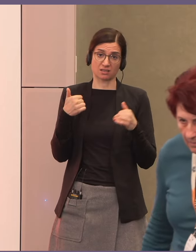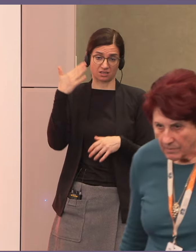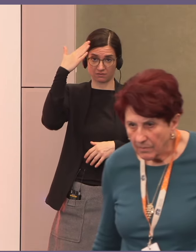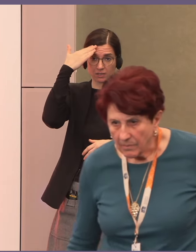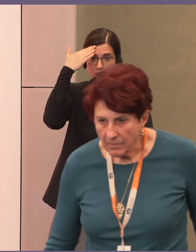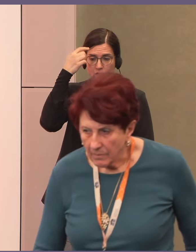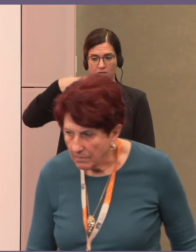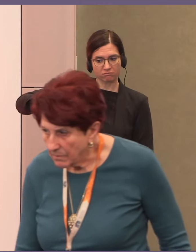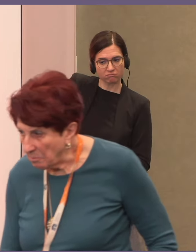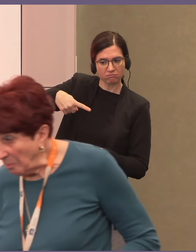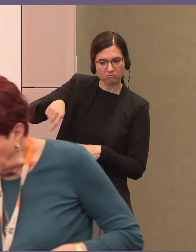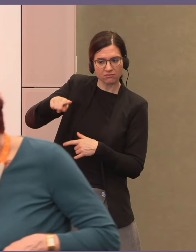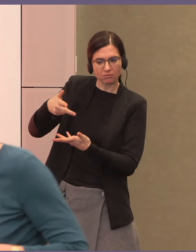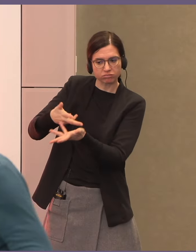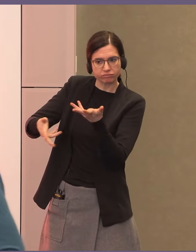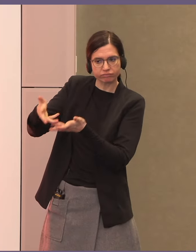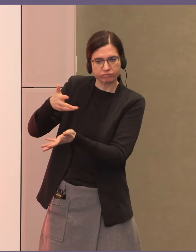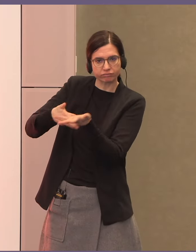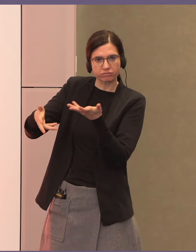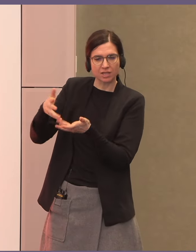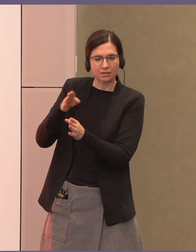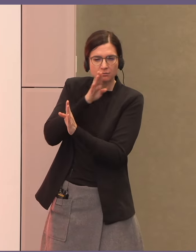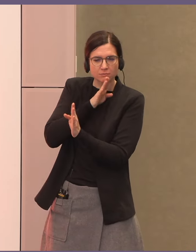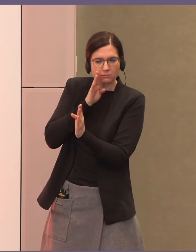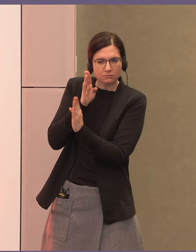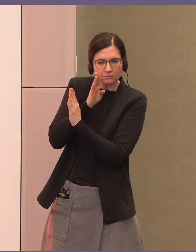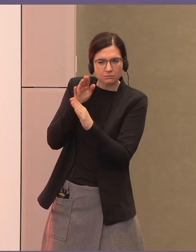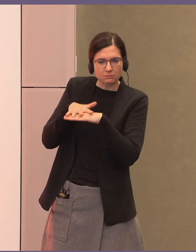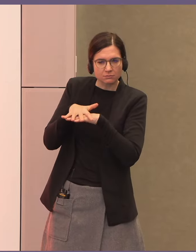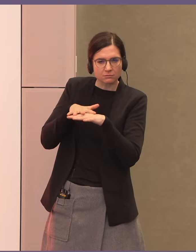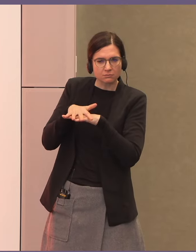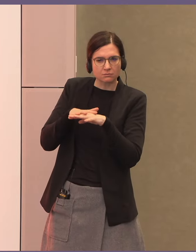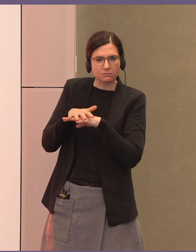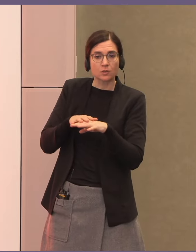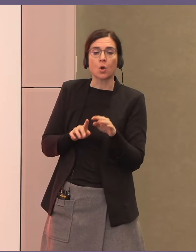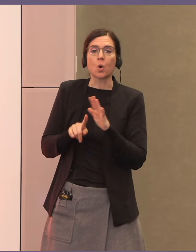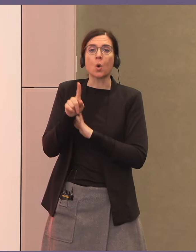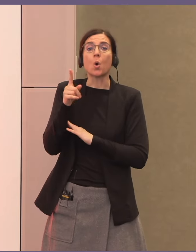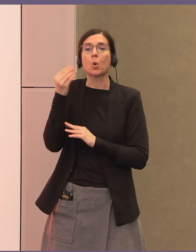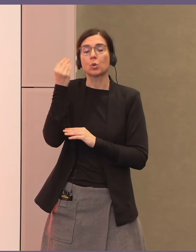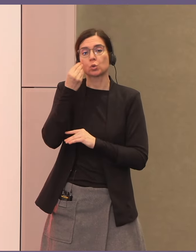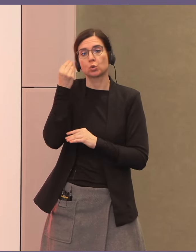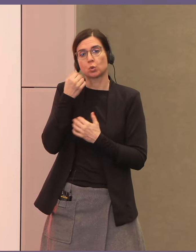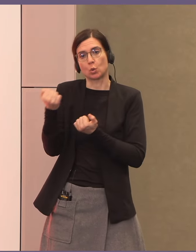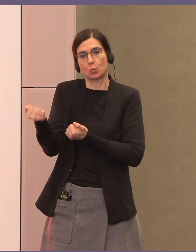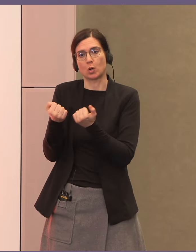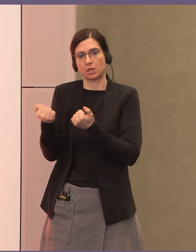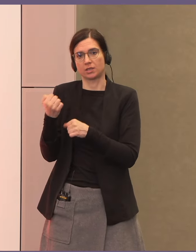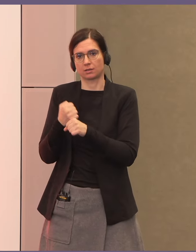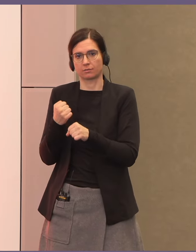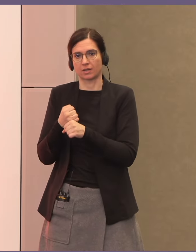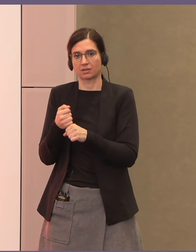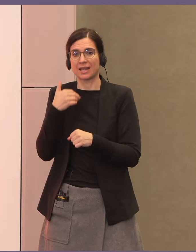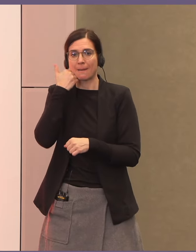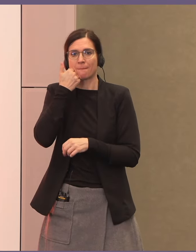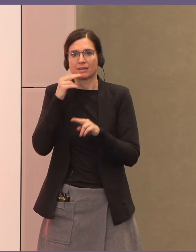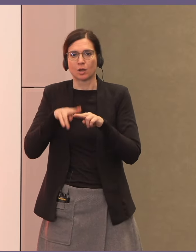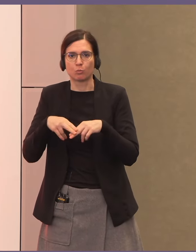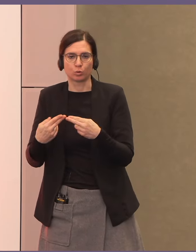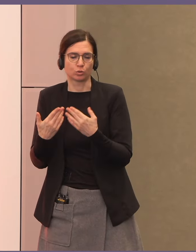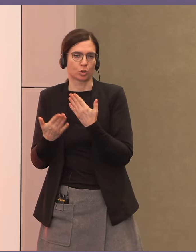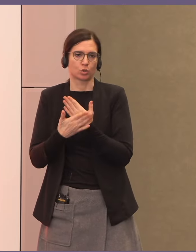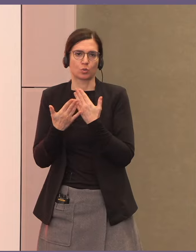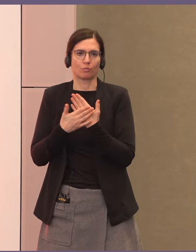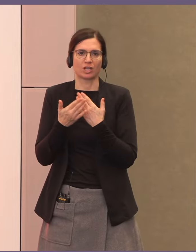gemeinsam Sache machten und in mehr oder weniger geheimen Netzwerken Hochschulpolitik betrieben. Diese Männerbünde nannten sich unter